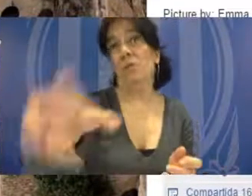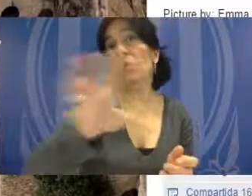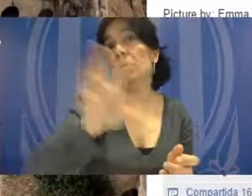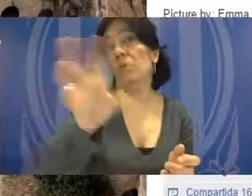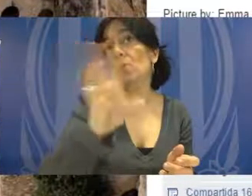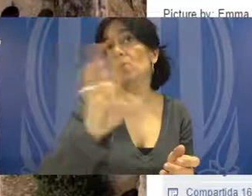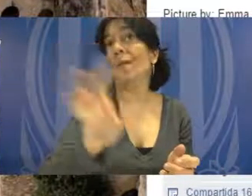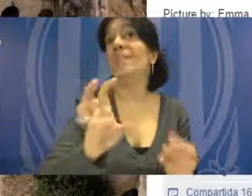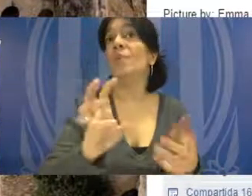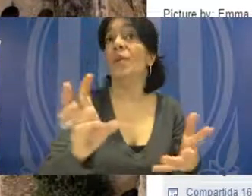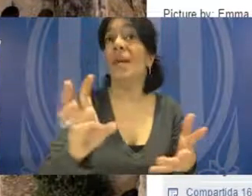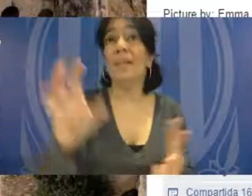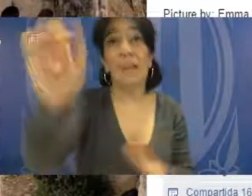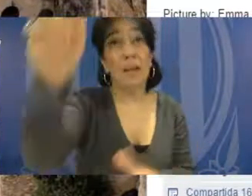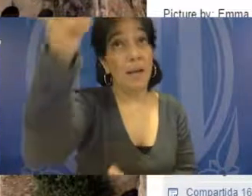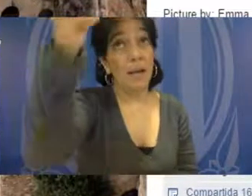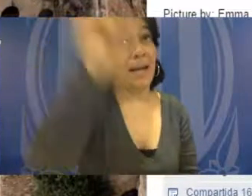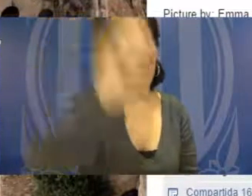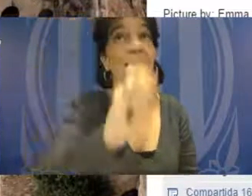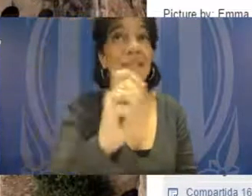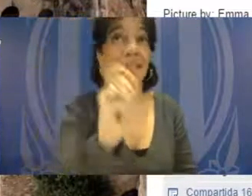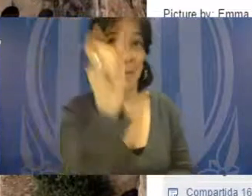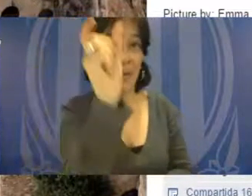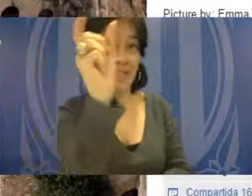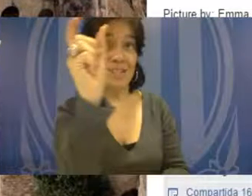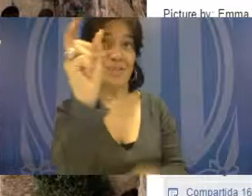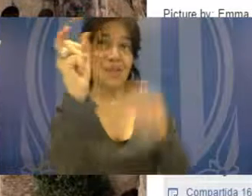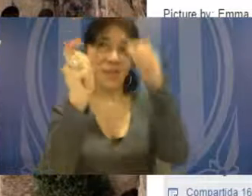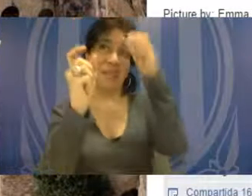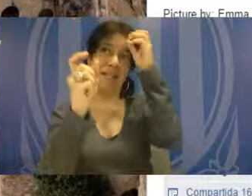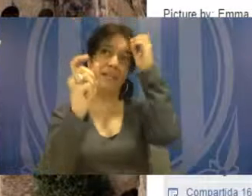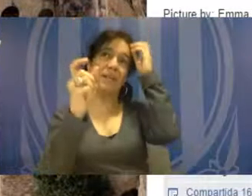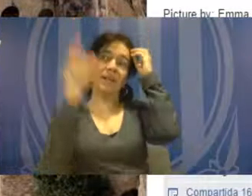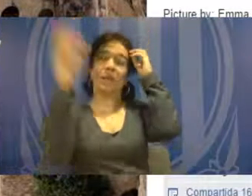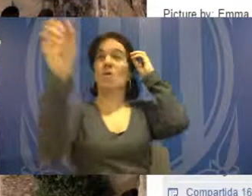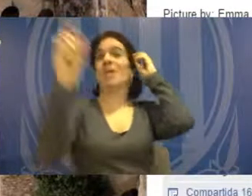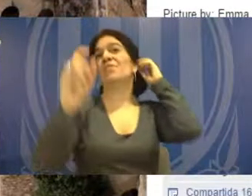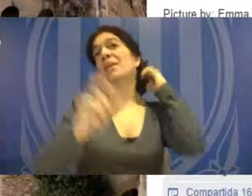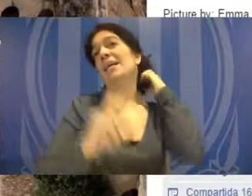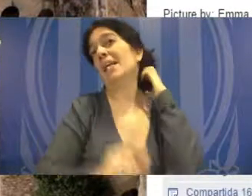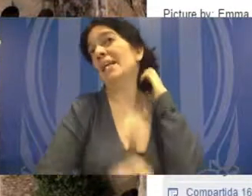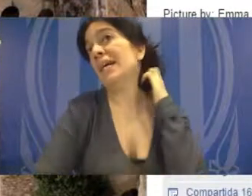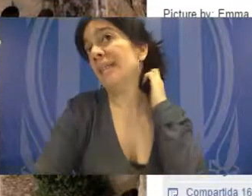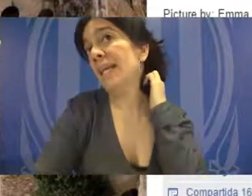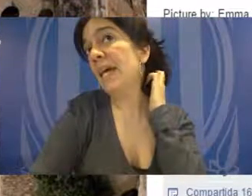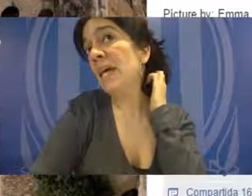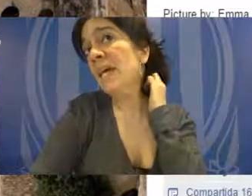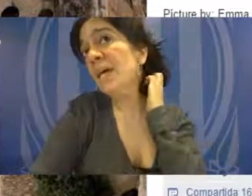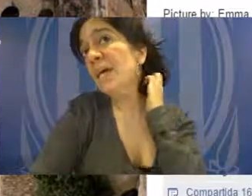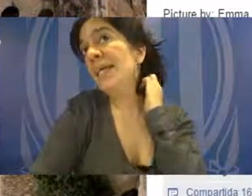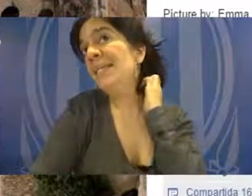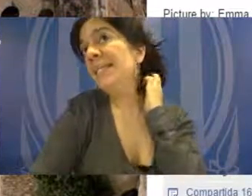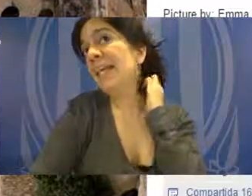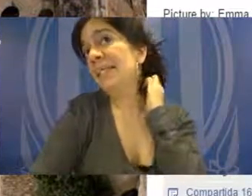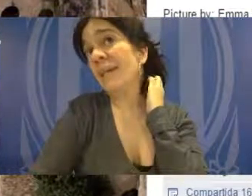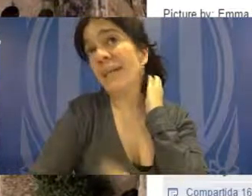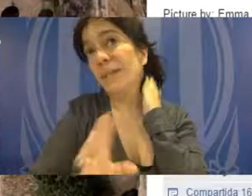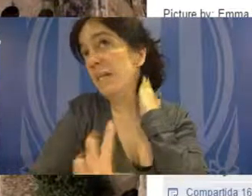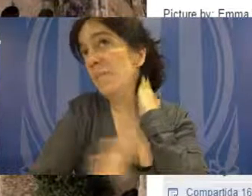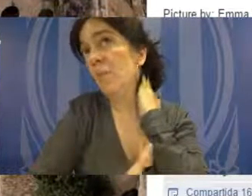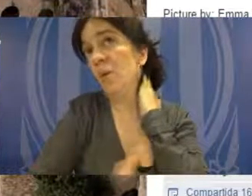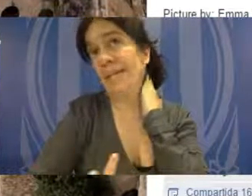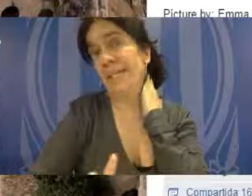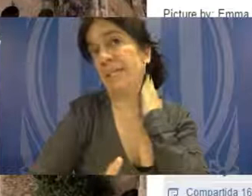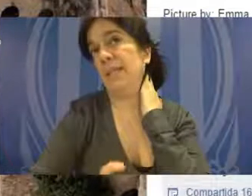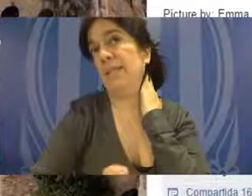que no acostumen a ser molt llargs. Aquest aquí sí que ho era, si veieu una miqueta, perquè com que els fem en català i en castellà, i ens interessava, aquest va